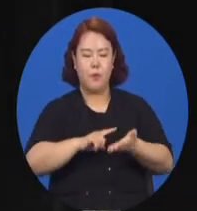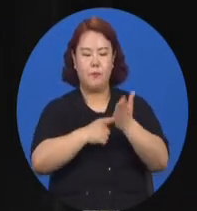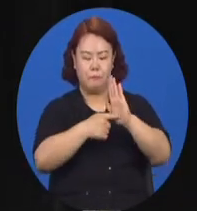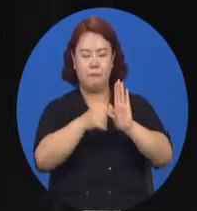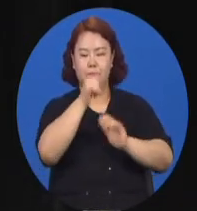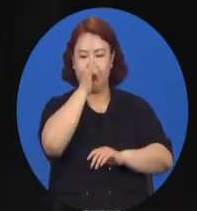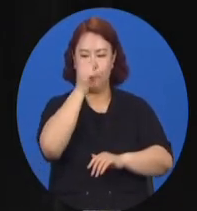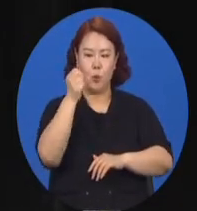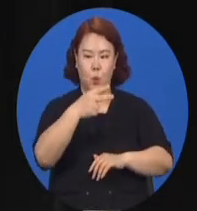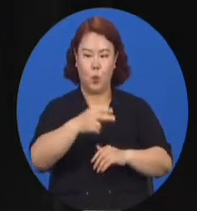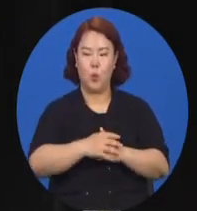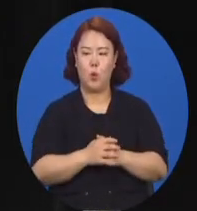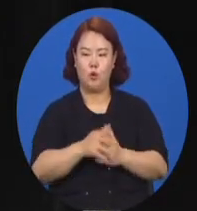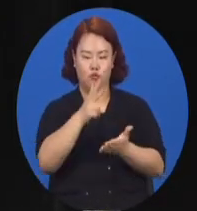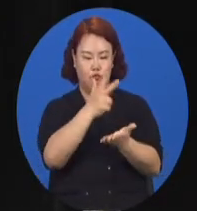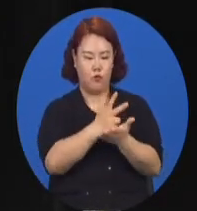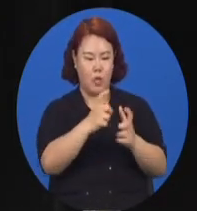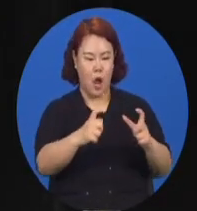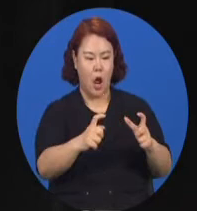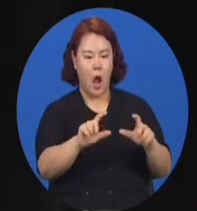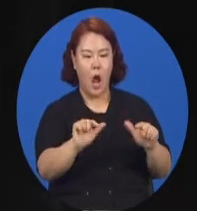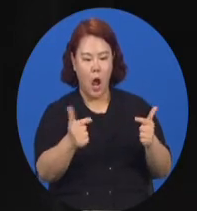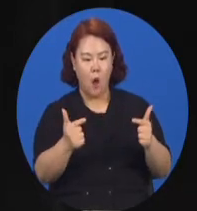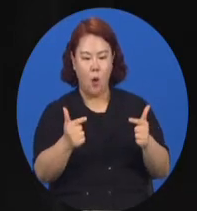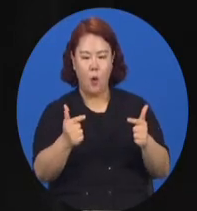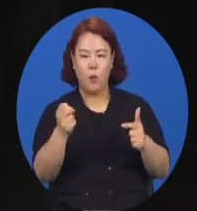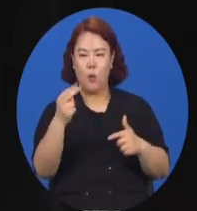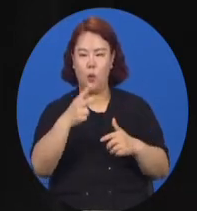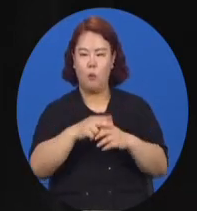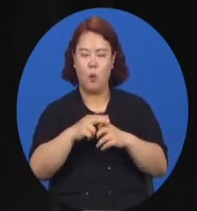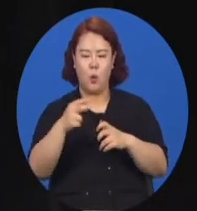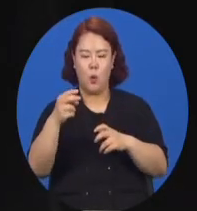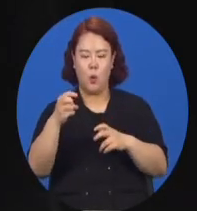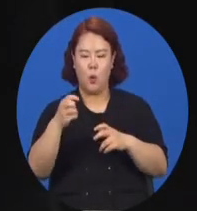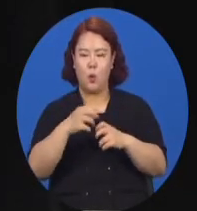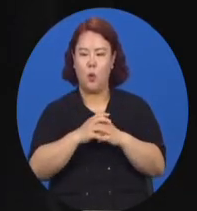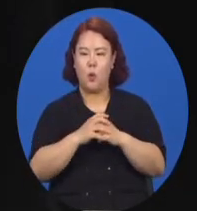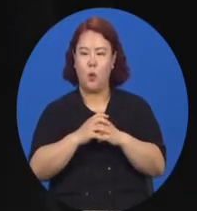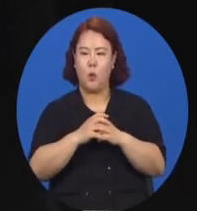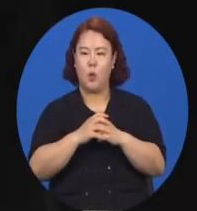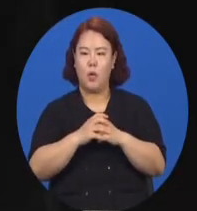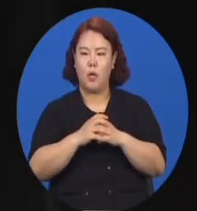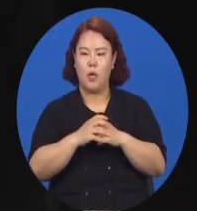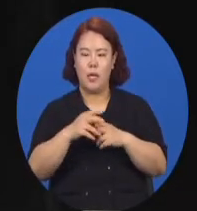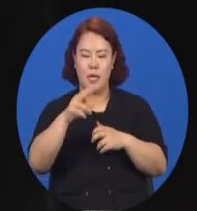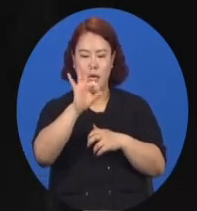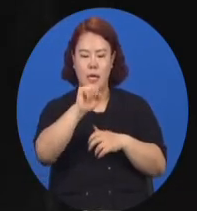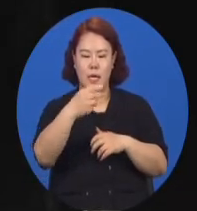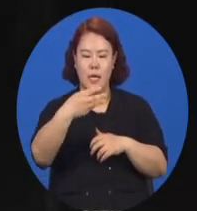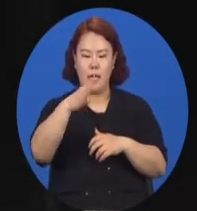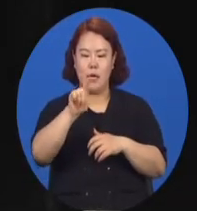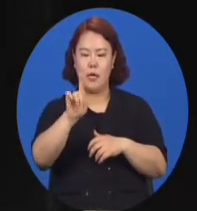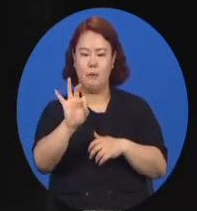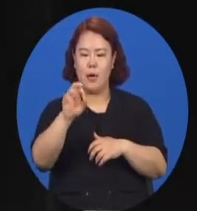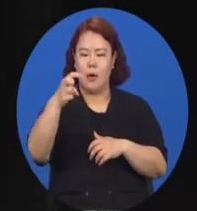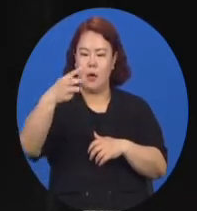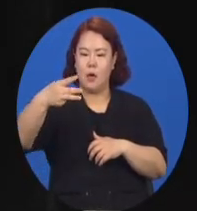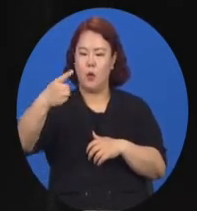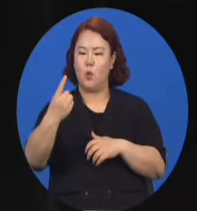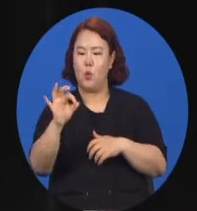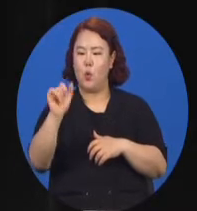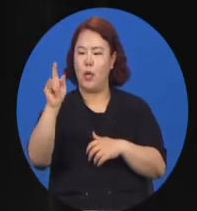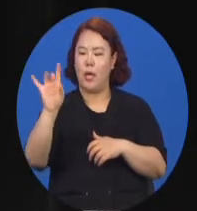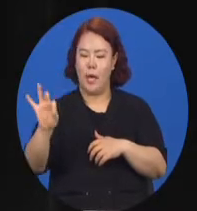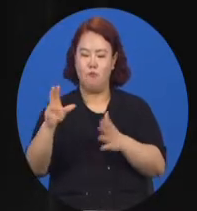그리고 또 주차장뿐만 아니라 교통 흐름을 향상시키기 위해서 일방통행 문제까지 그 자료를 보면 자세히